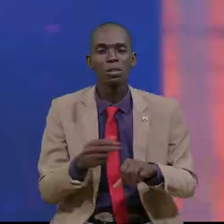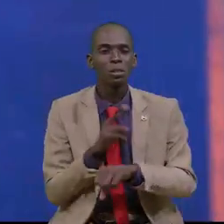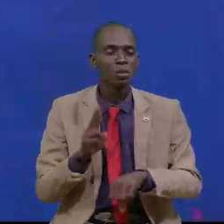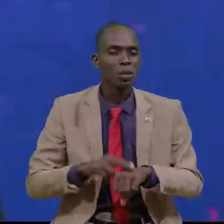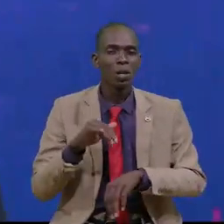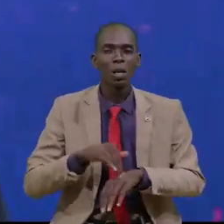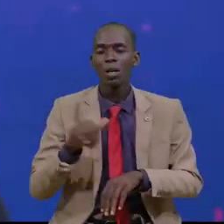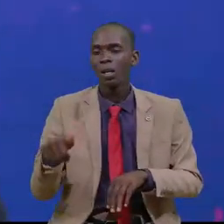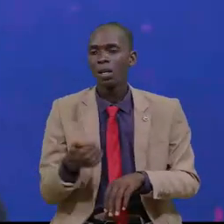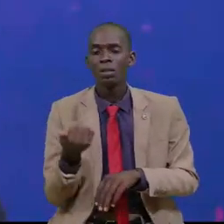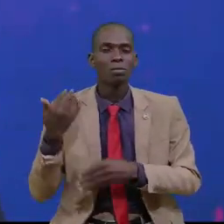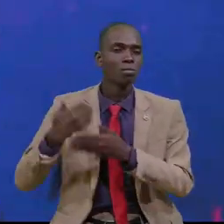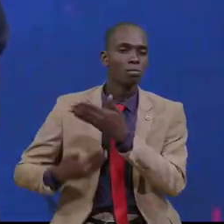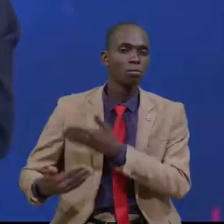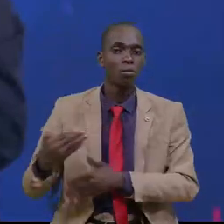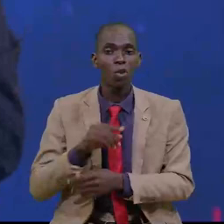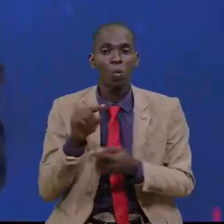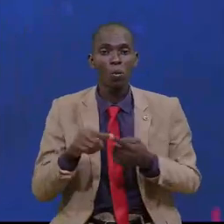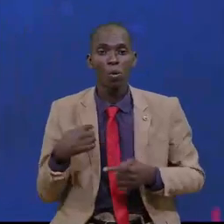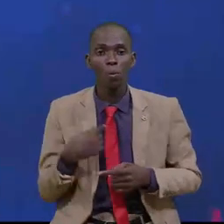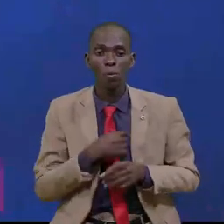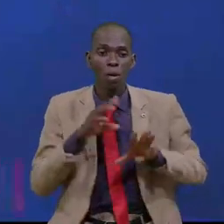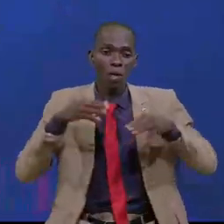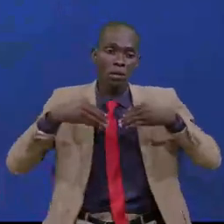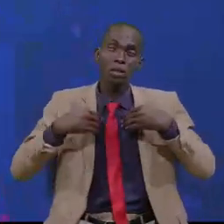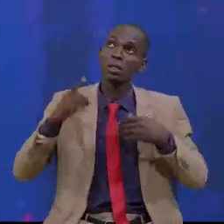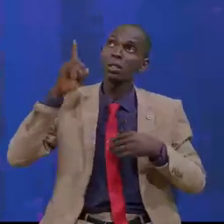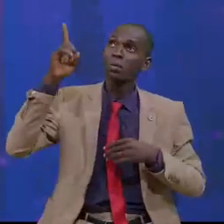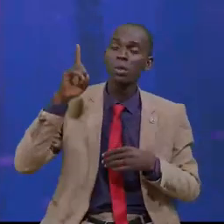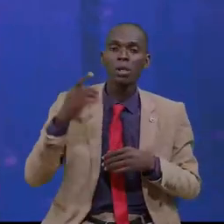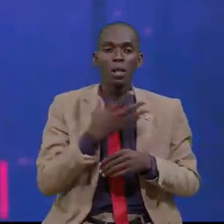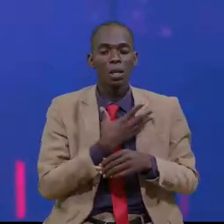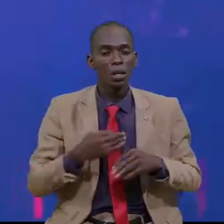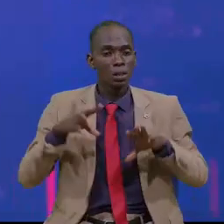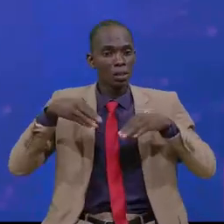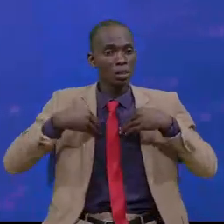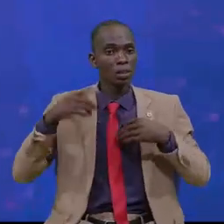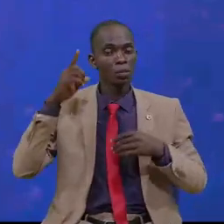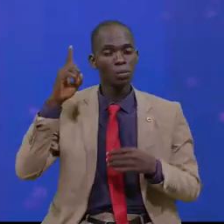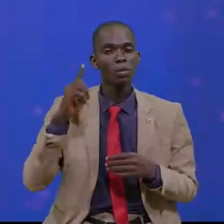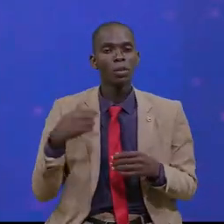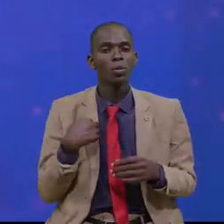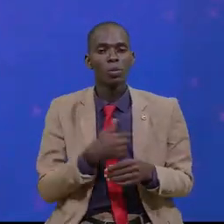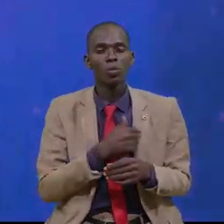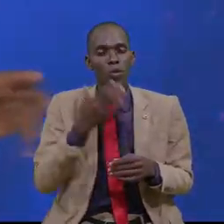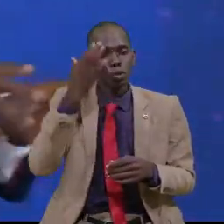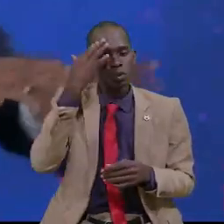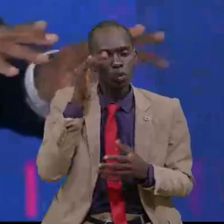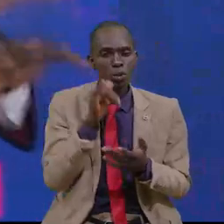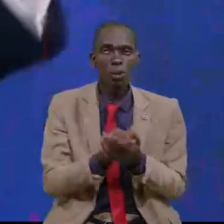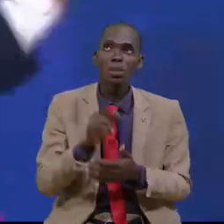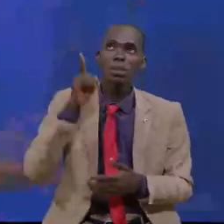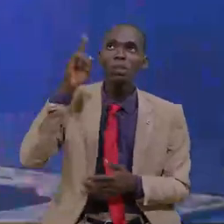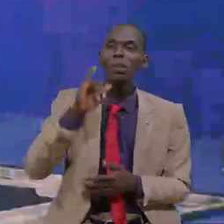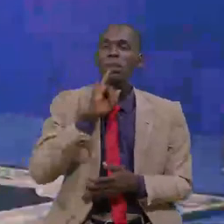soit la dispensation, lorsque nous l'acceptons, nous le recevons et nous savons qu'il est le Fils